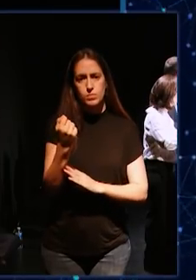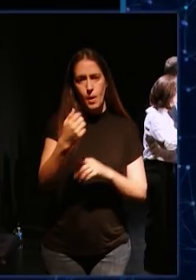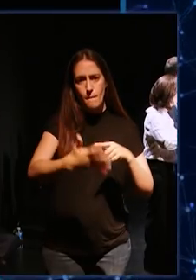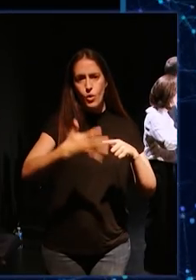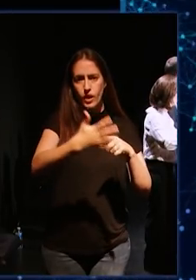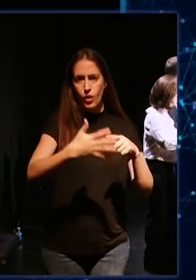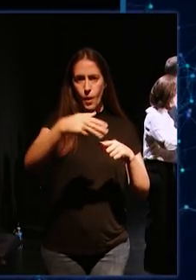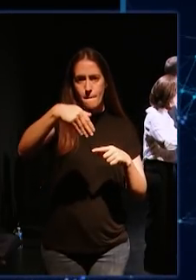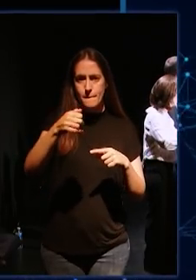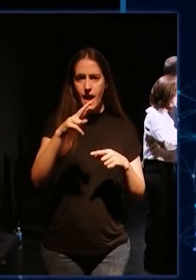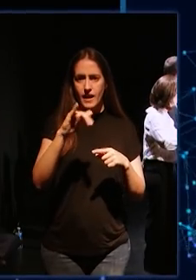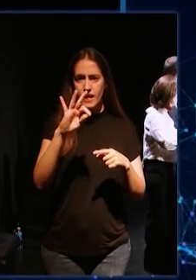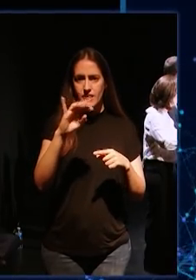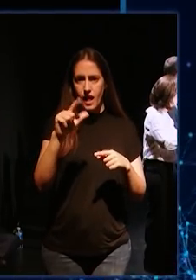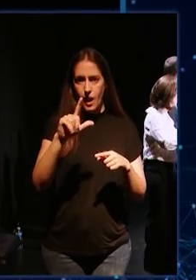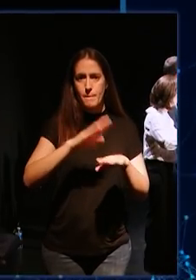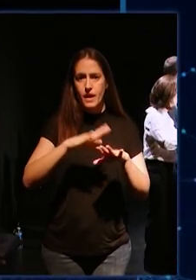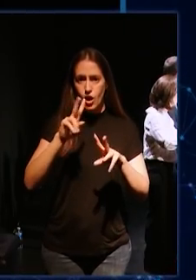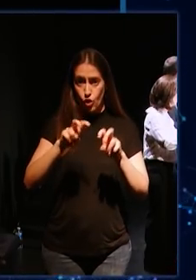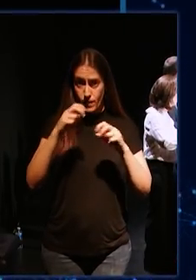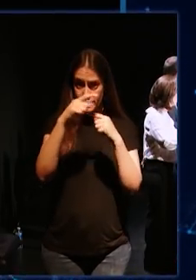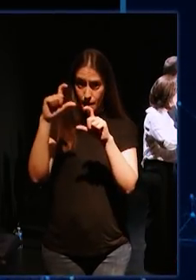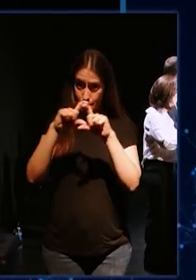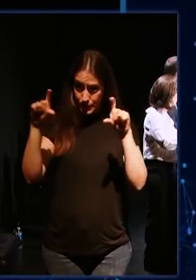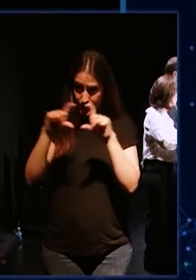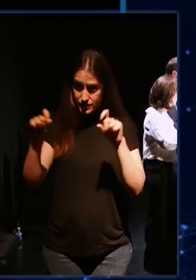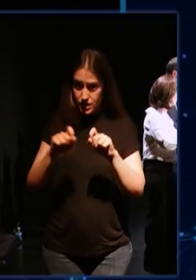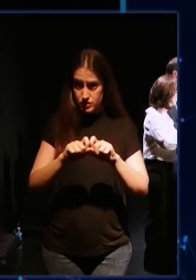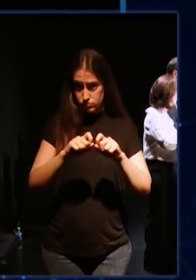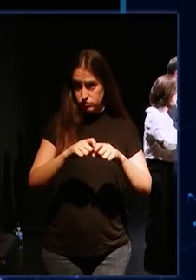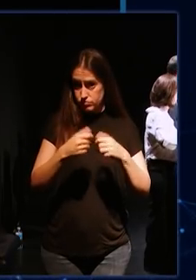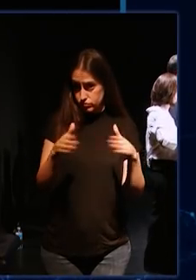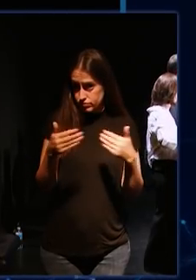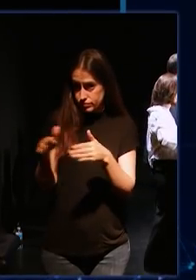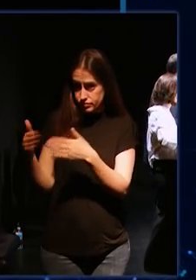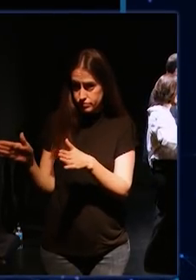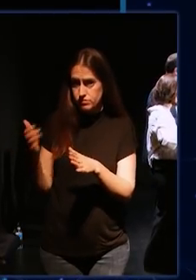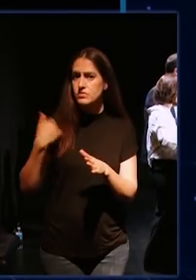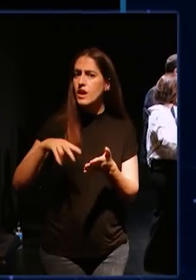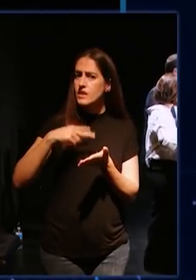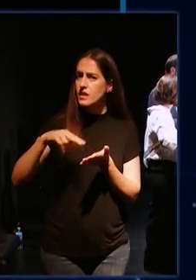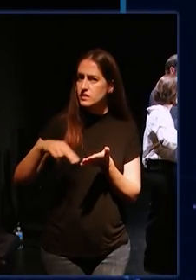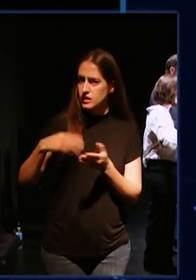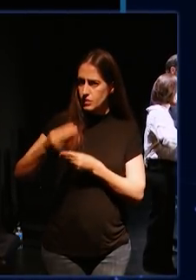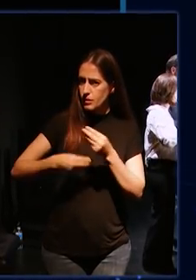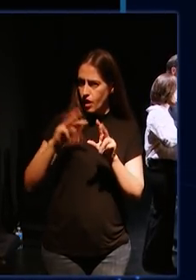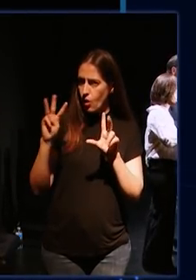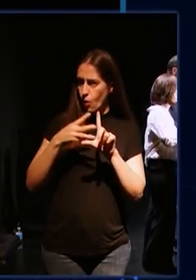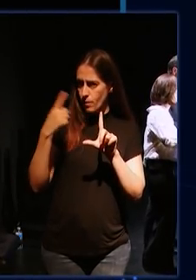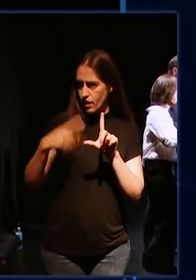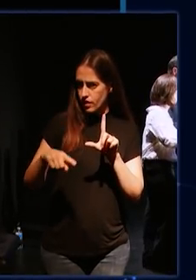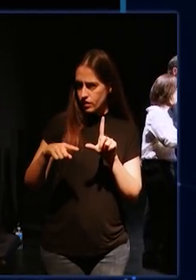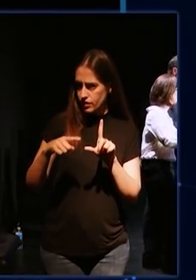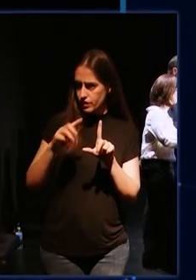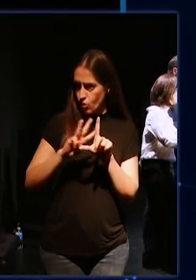Marital perquè pugui allotjar noves empreses, ja que segons hem llegit a un estudi de mobilitat de l'actual Ajuntament, que està penjat al web, literalment